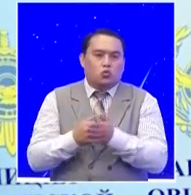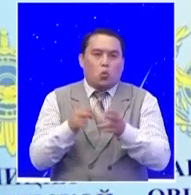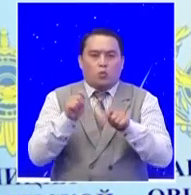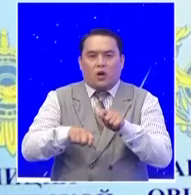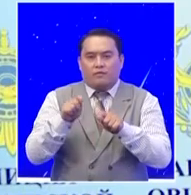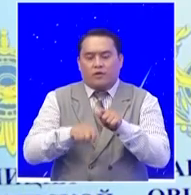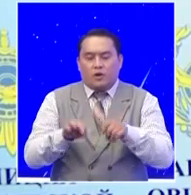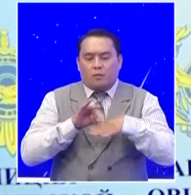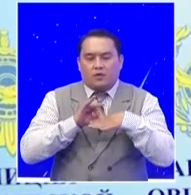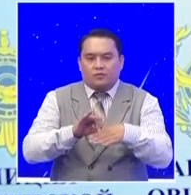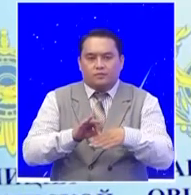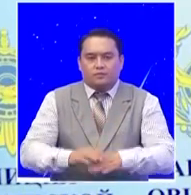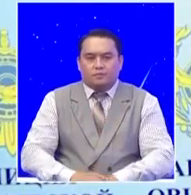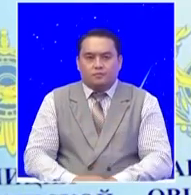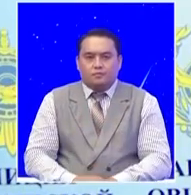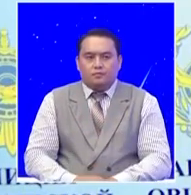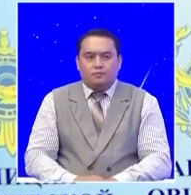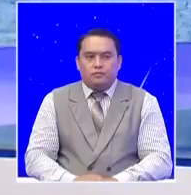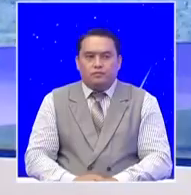тергеу амалдары жүріп жатыр.